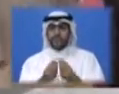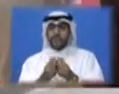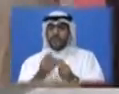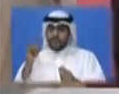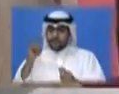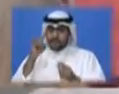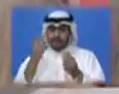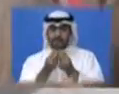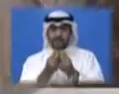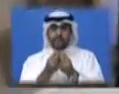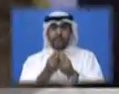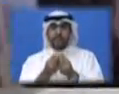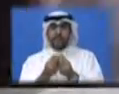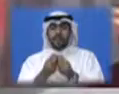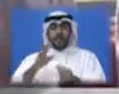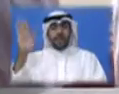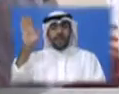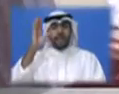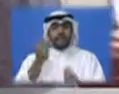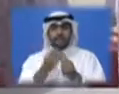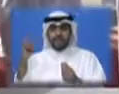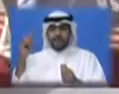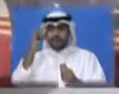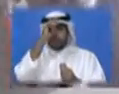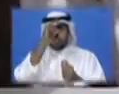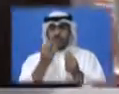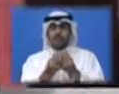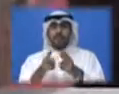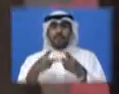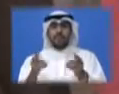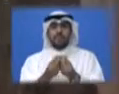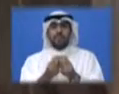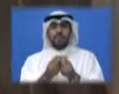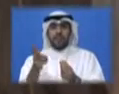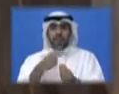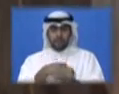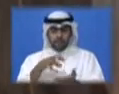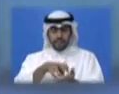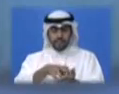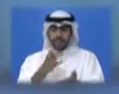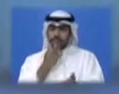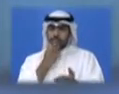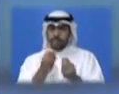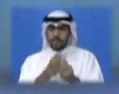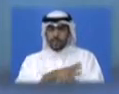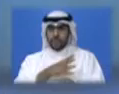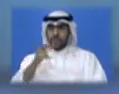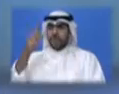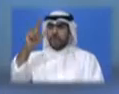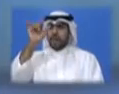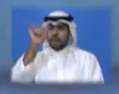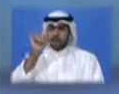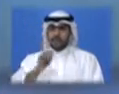الشقيقة. وكان في وداع مبعوث سموه حفظه الله نائب وزير شؤون الديوان الأمير الشيخ علي جراح